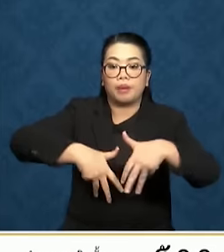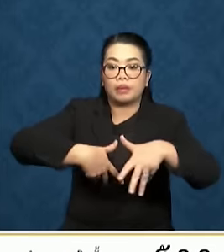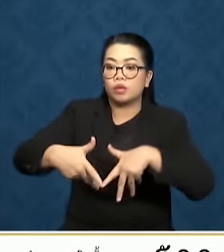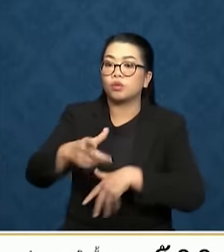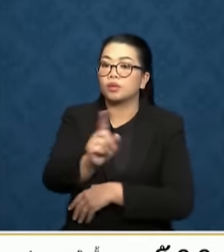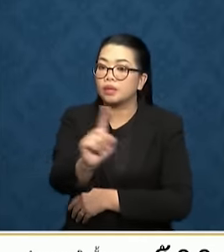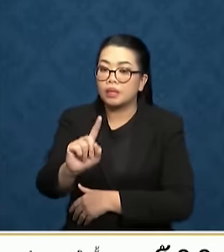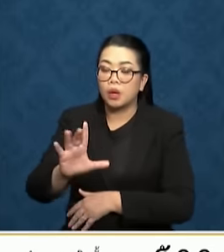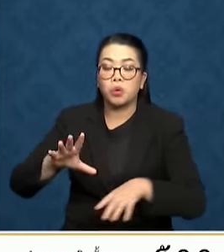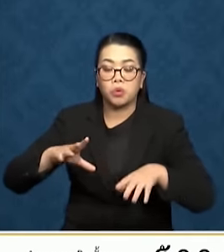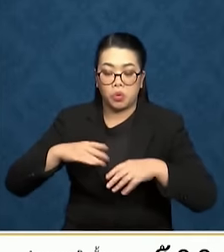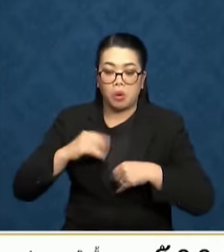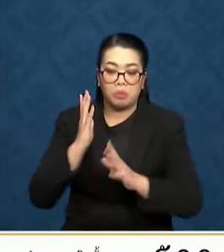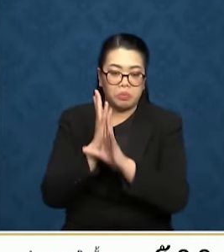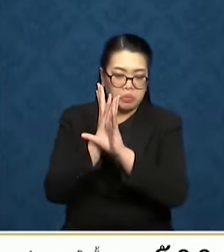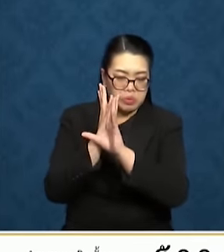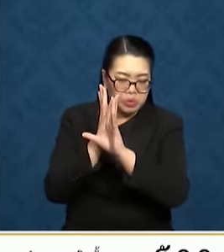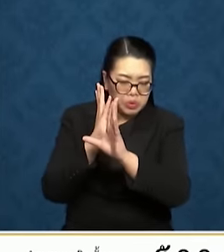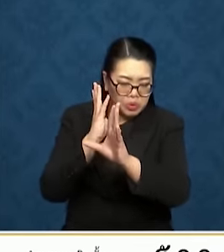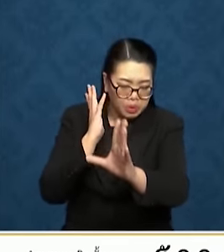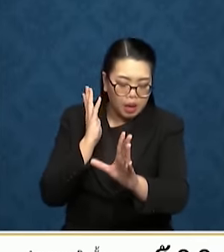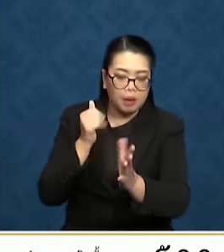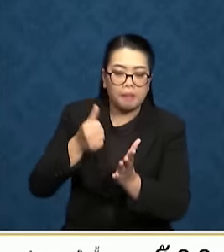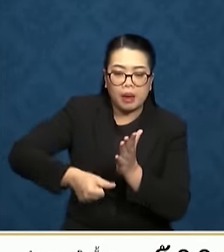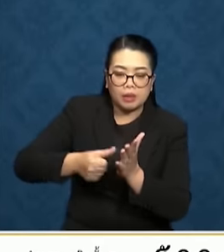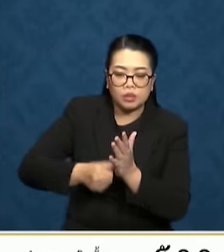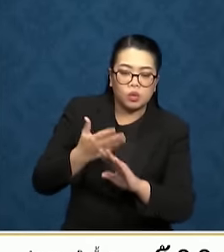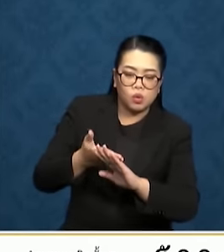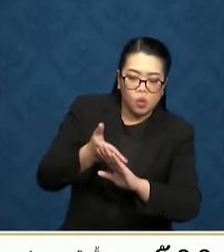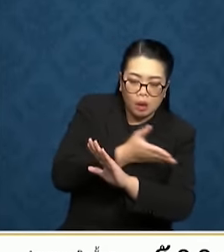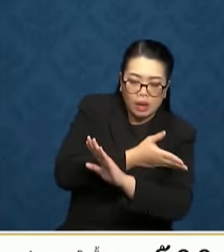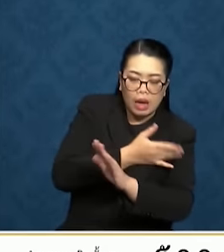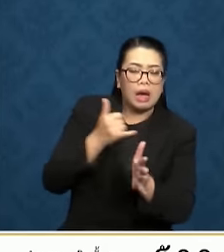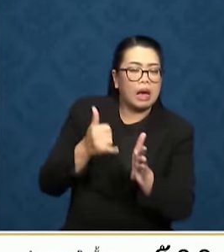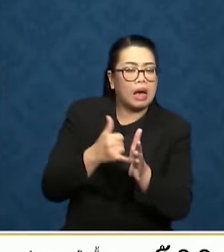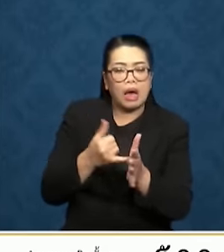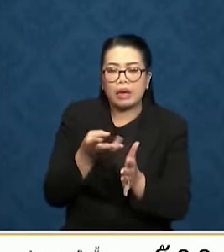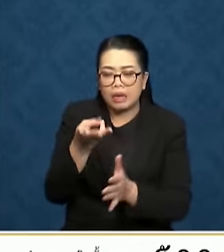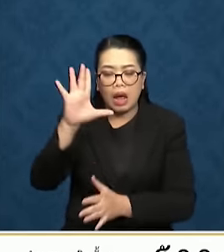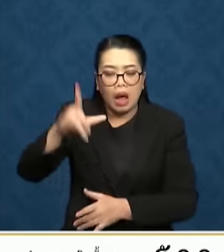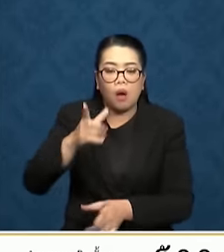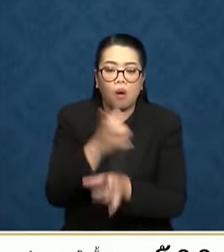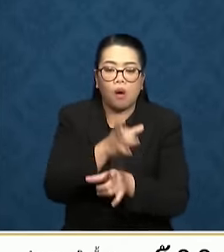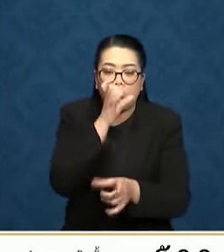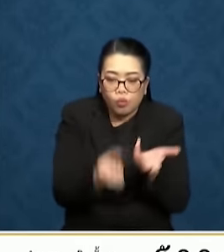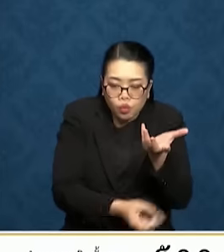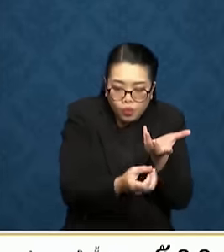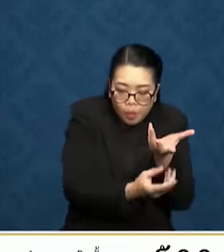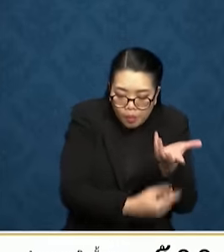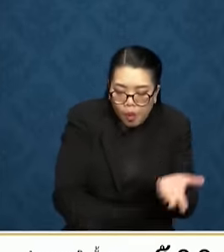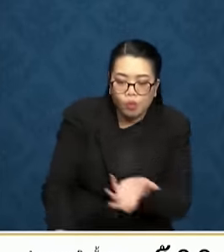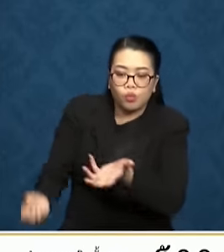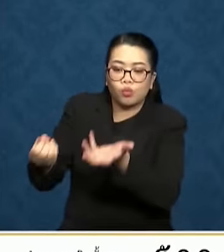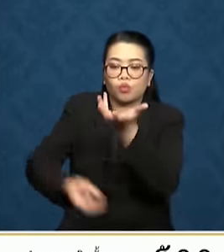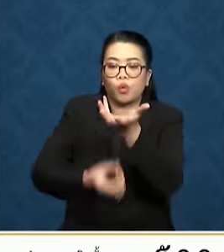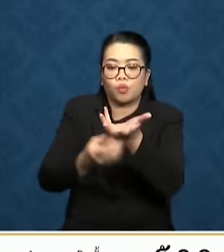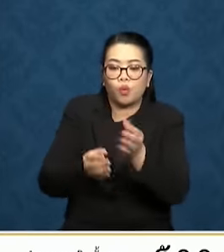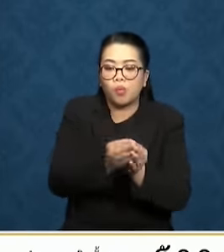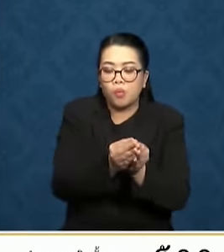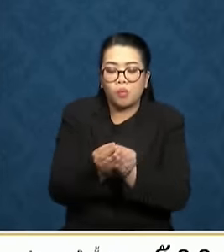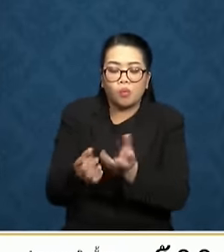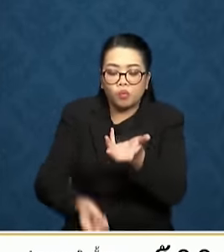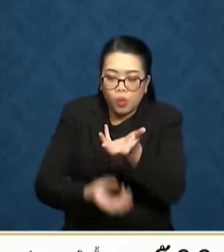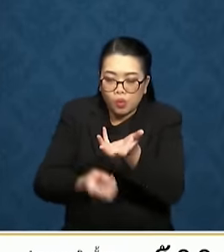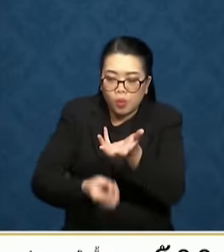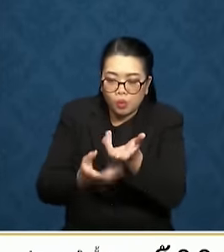ไหนยอมเข้าคิวเสียภาษีล่วกหน้าง่ายนิดเดียวเอาเหล้าต้มใต้ดินมาต้มบนดินแล้วประชาชน